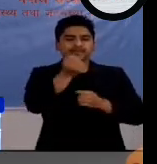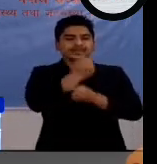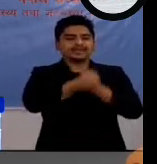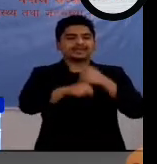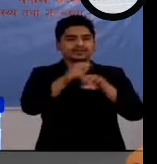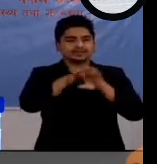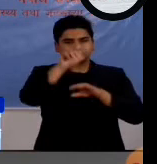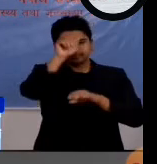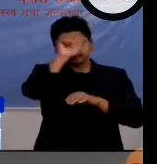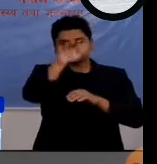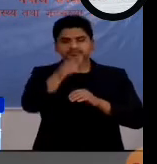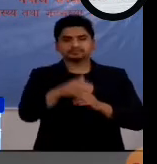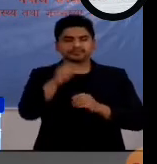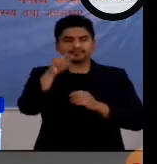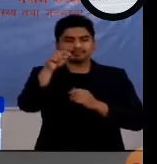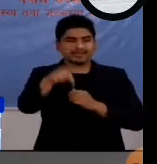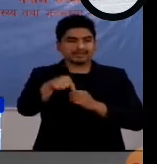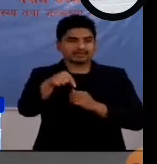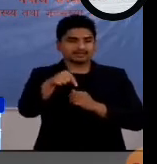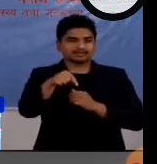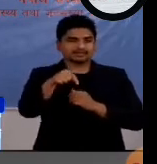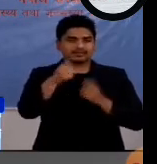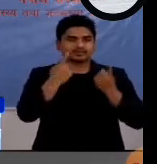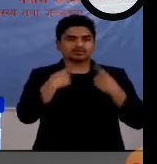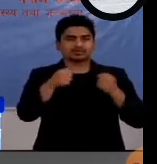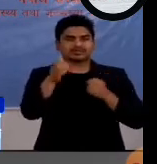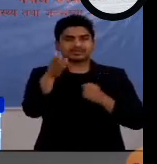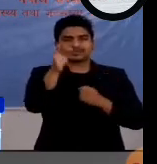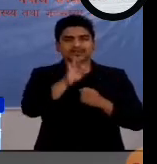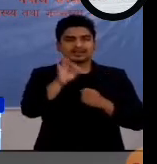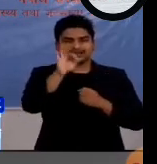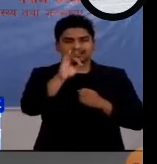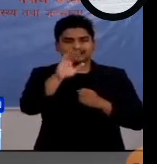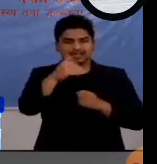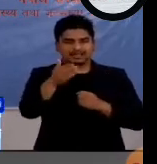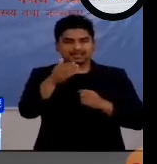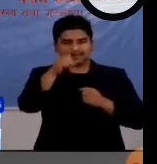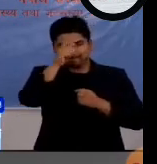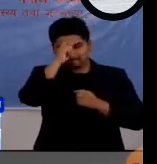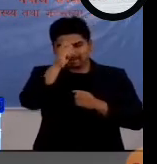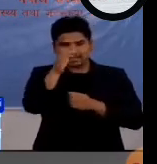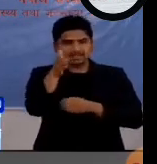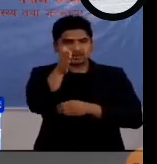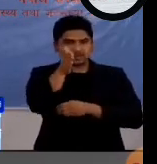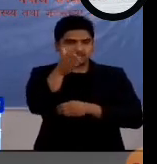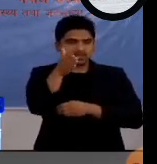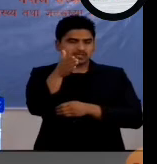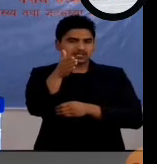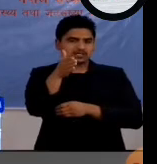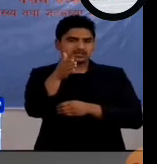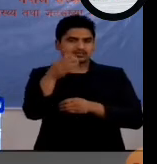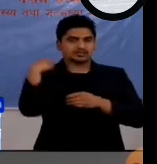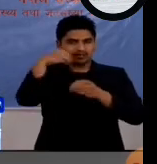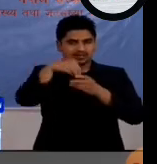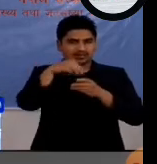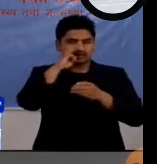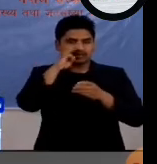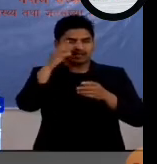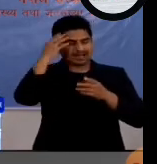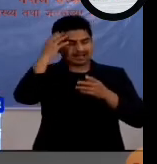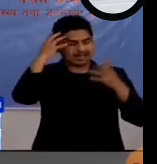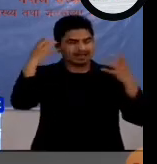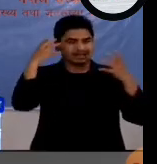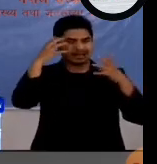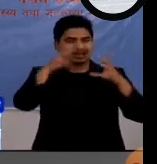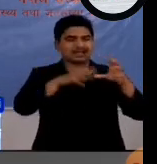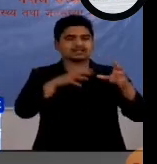केही क्रियाकलापहरूको अपडेट गराउन चाहन्छु। आज स्वास्थ्य तथा जनसंख्या मन्त्रालयलाई माननीय मन्त्रीज्यूको उपस्थितिमा लायन्स